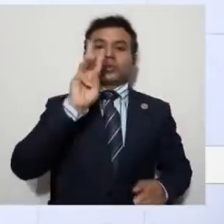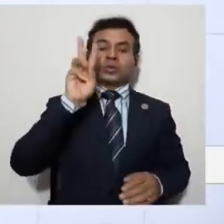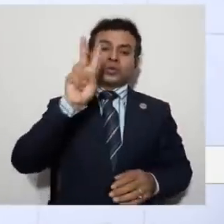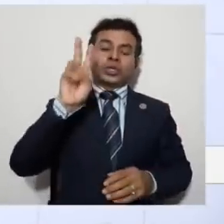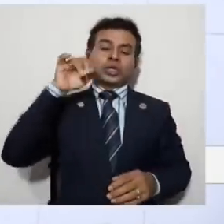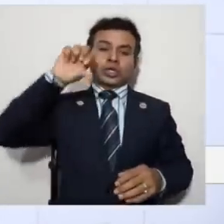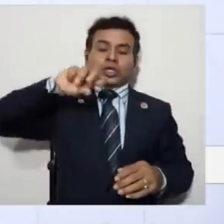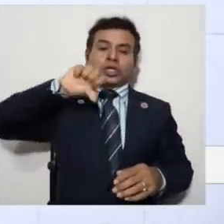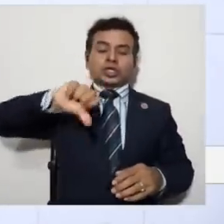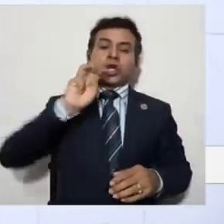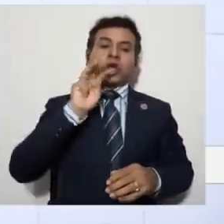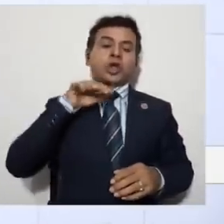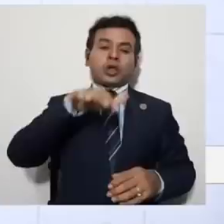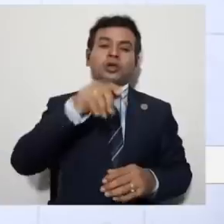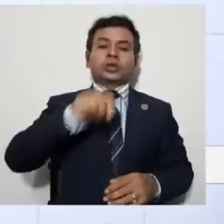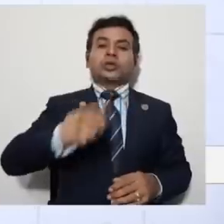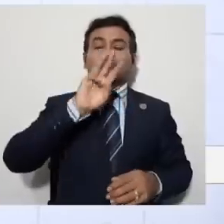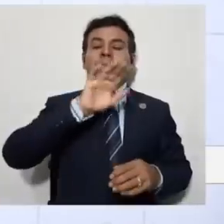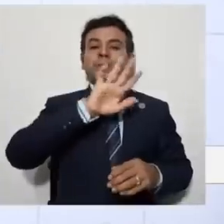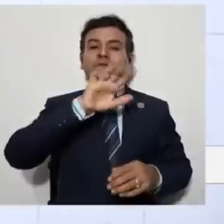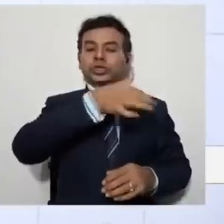69,824, এবং এ পর্যন্ত